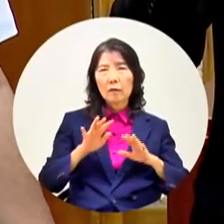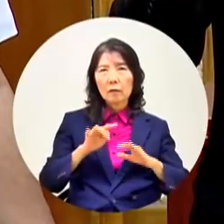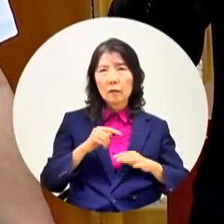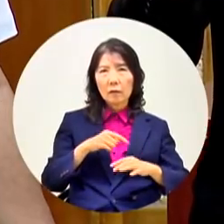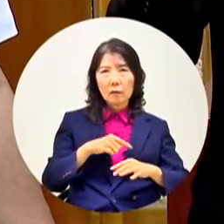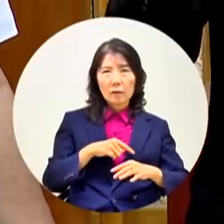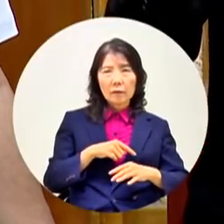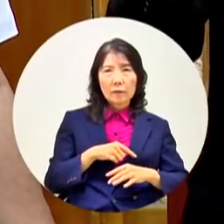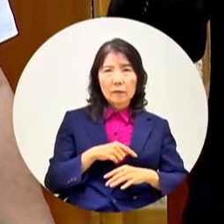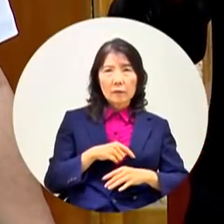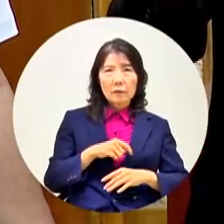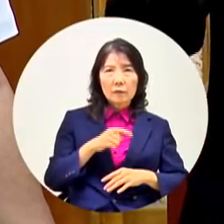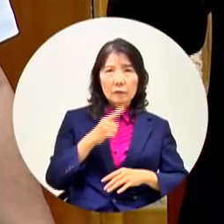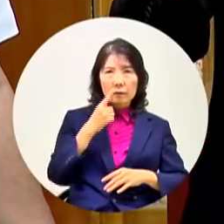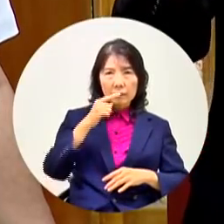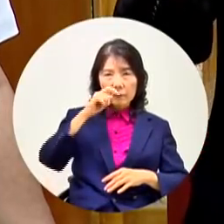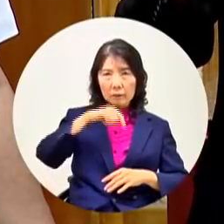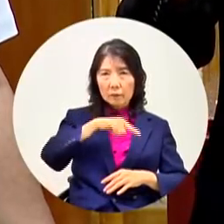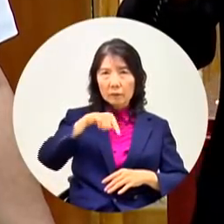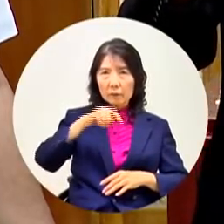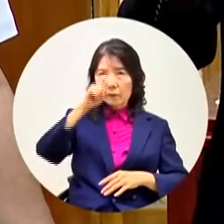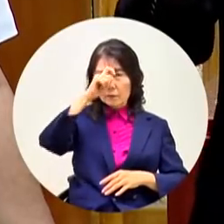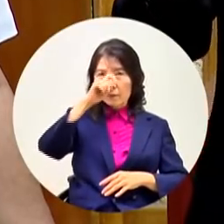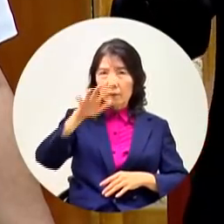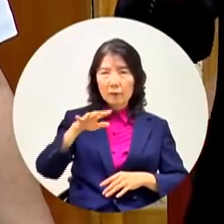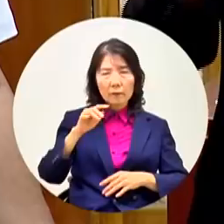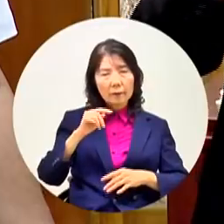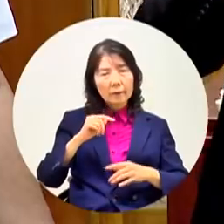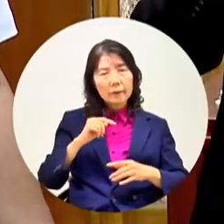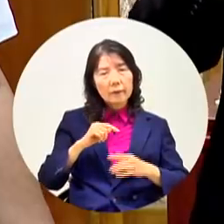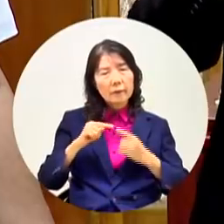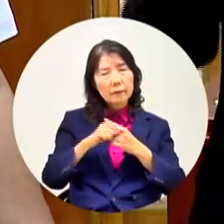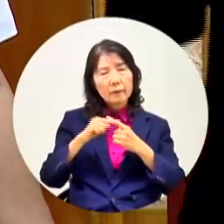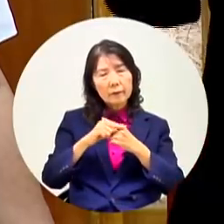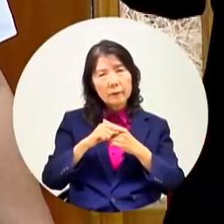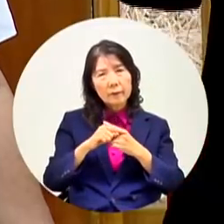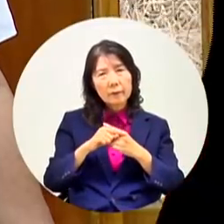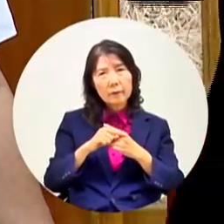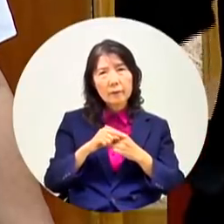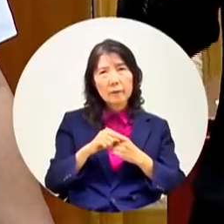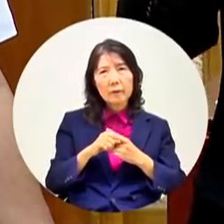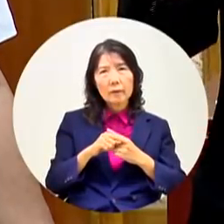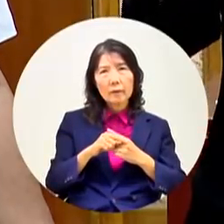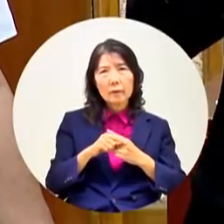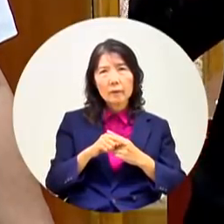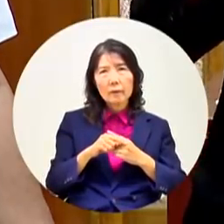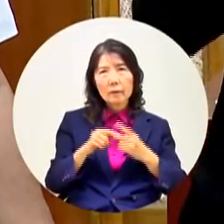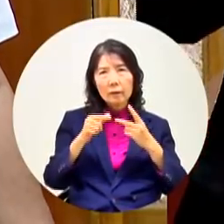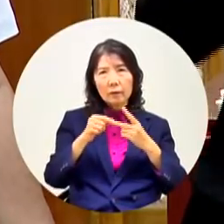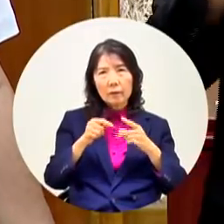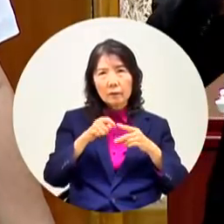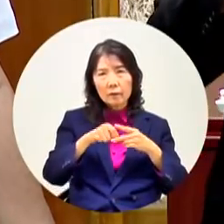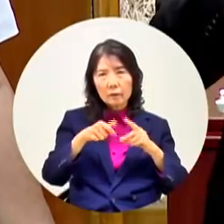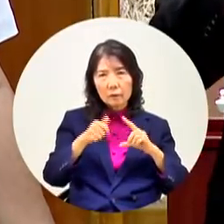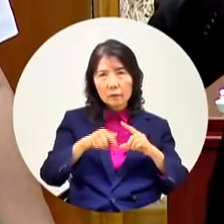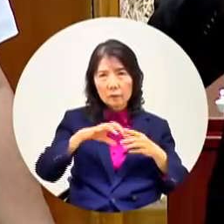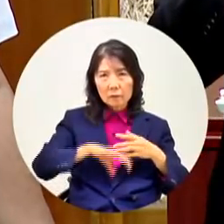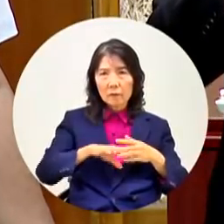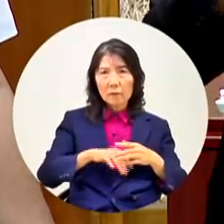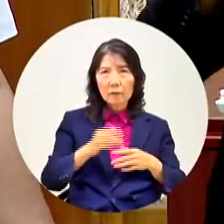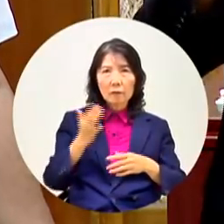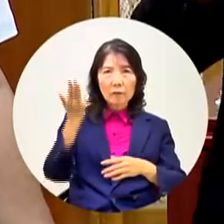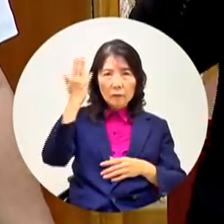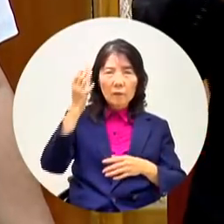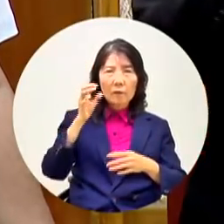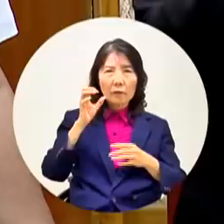是希望说，想尽其他的方法，像在这个第二工区里面的嘛，顶摆冇得改沟